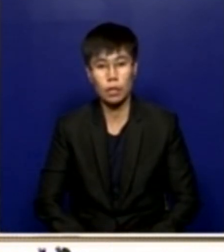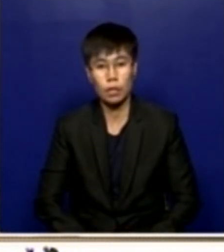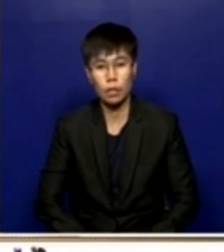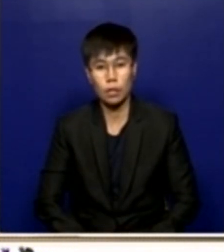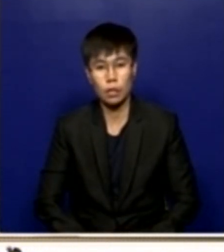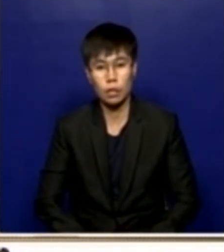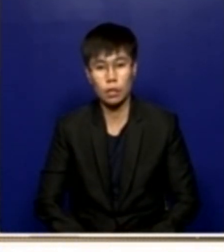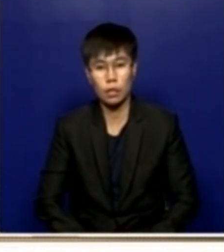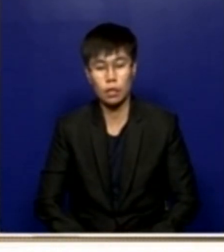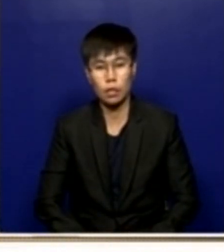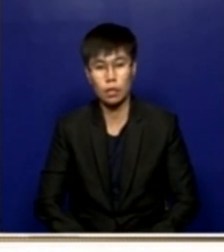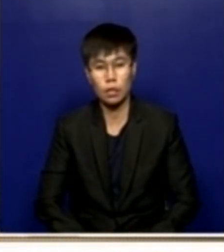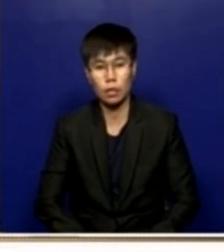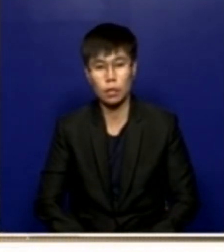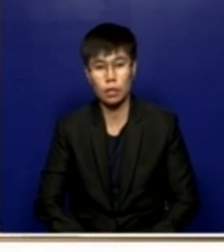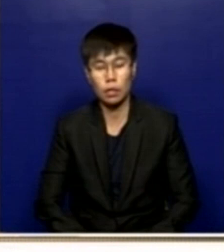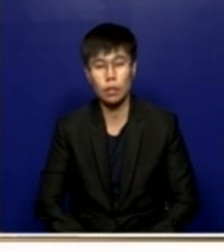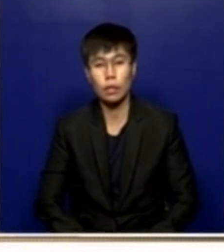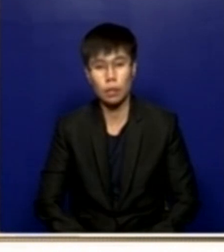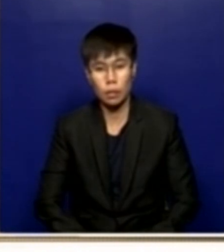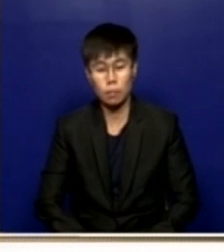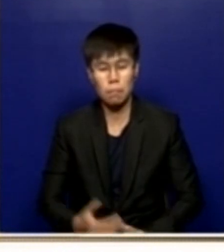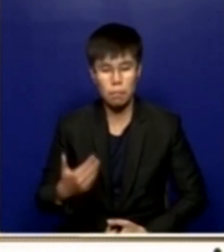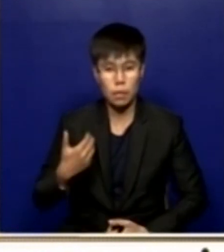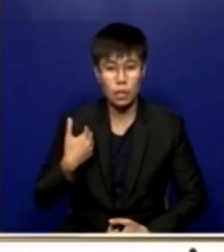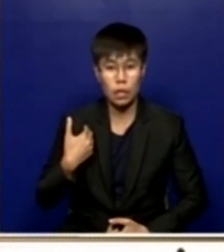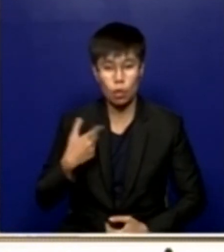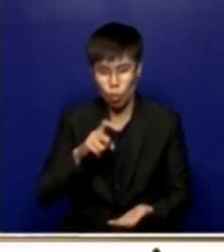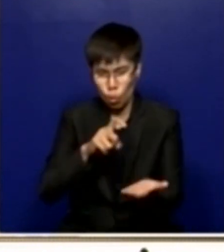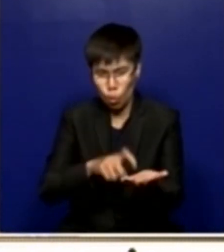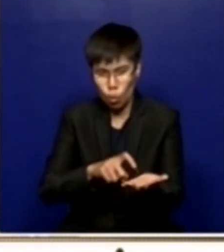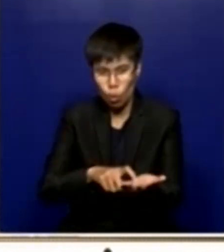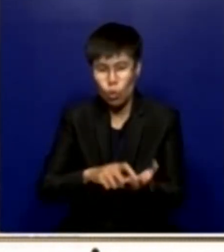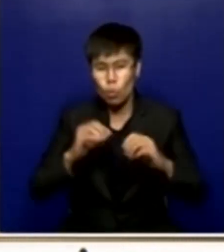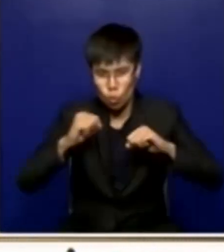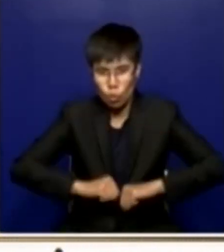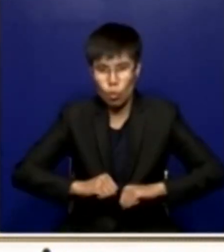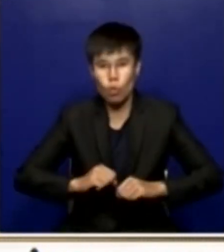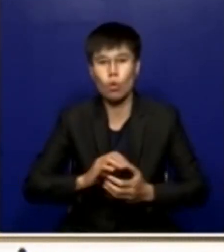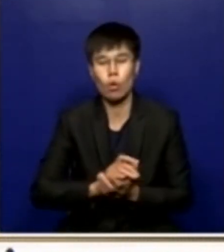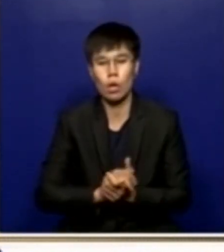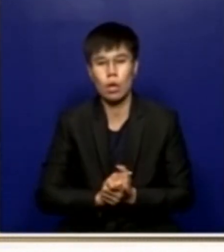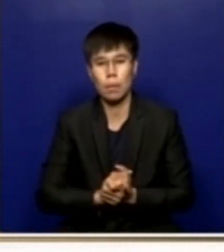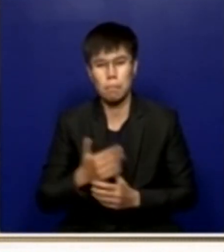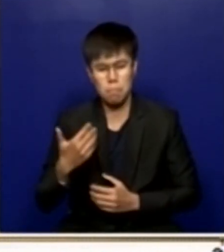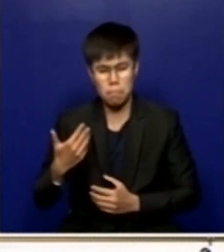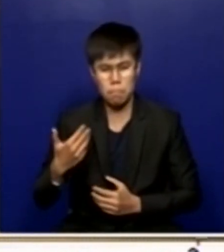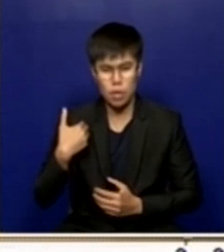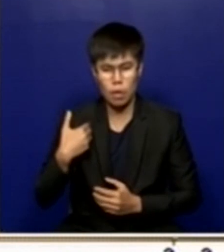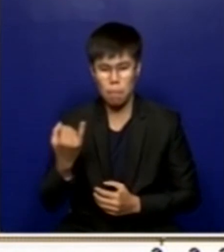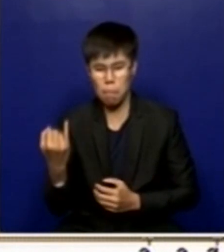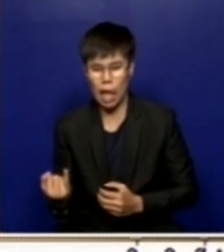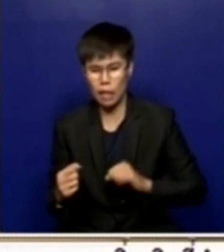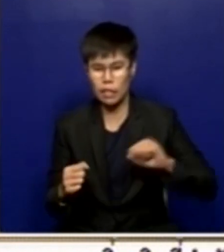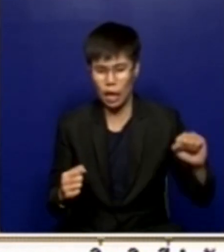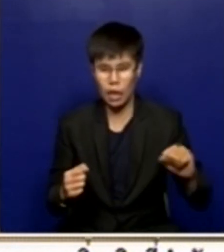เสนอเมื่อมีการโบสถ์ลงมติแล้วทำไมทางทหารก็ต้องมีฝ่ายแพ้ฝ่ายชนะเลยรู้เป็นเรื่อง